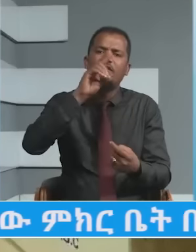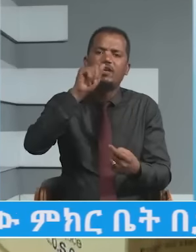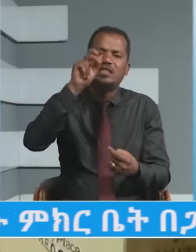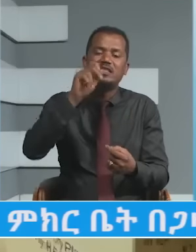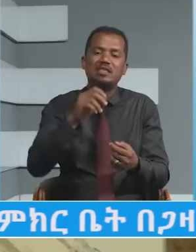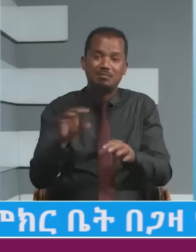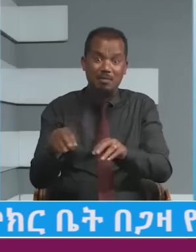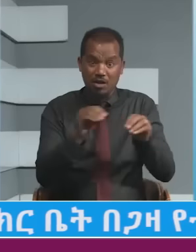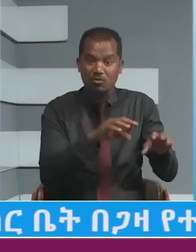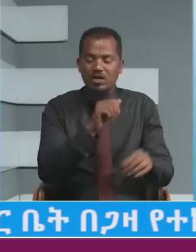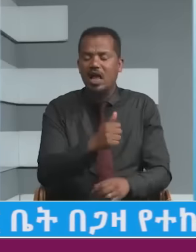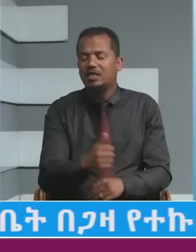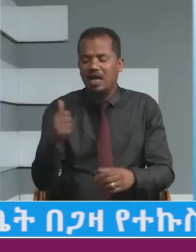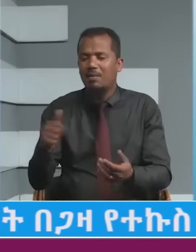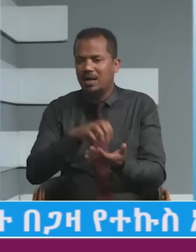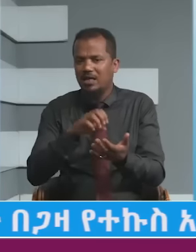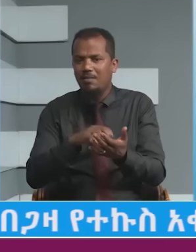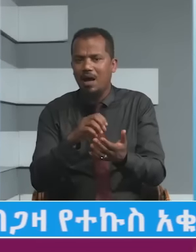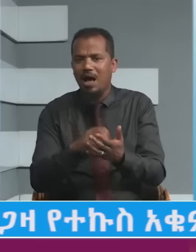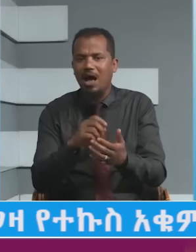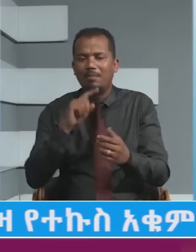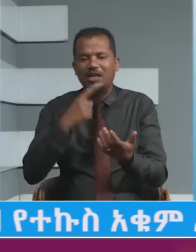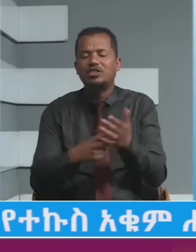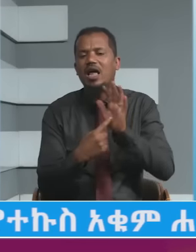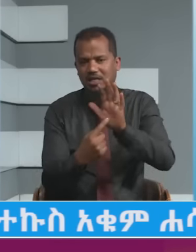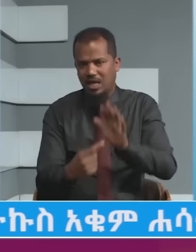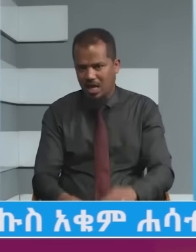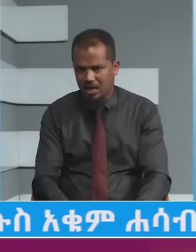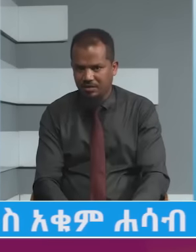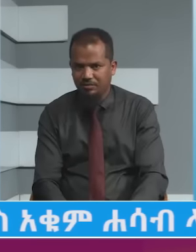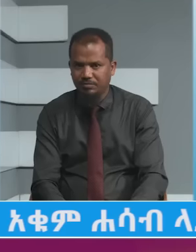ፈንድ መመደቡን የአዲስ አበባ ከተማ ህብረት ስራ ኮሚሽን መረጃ ያሳያል።